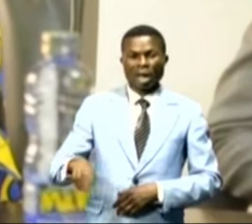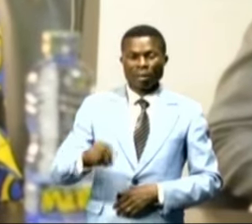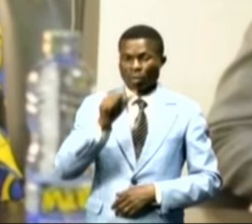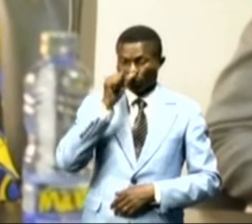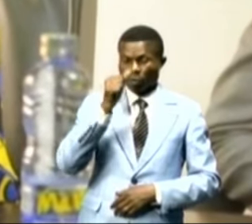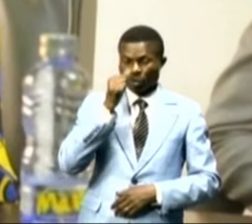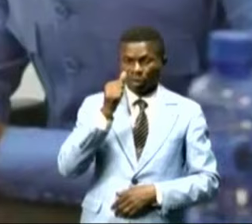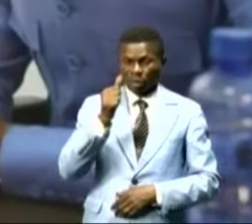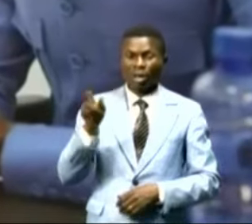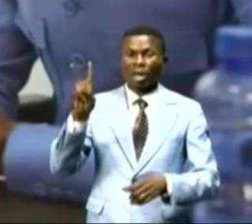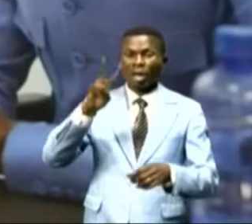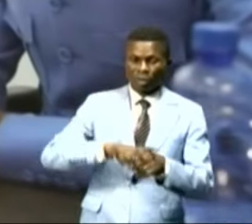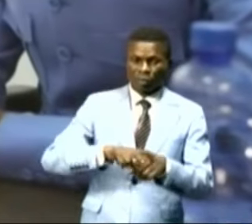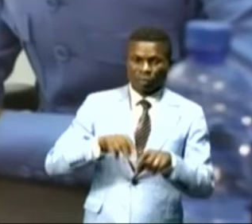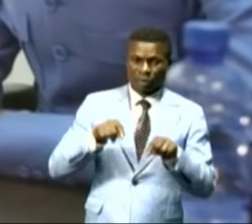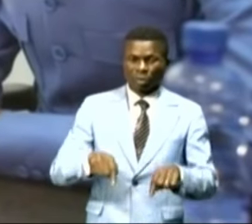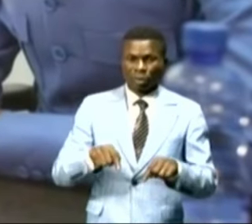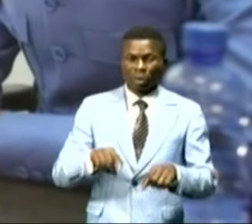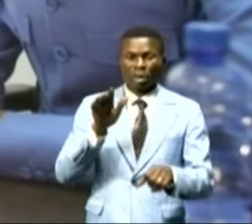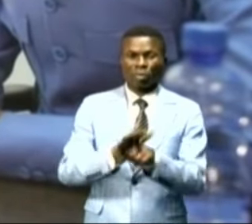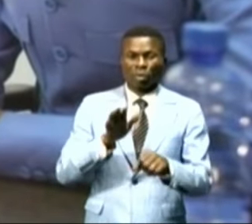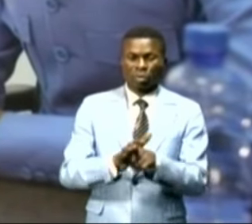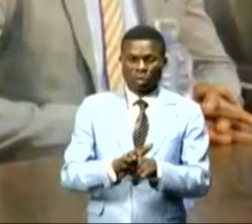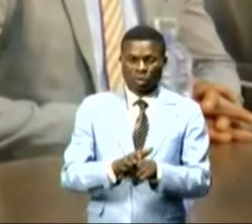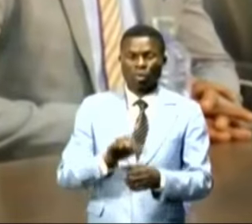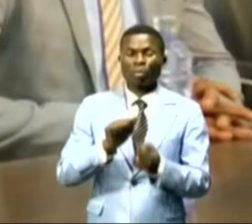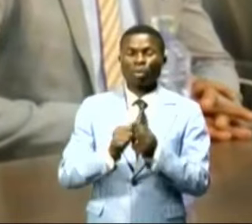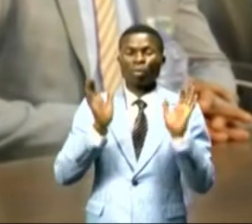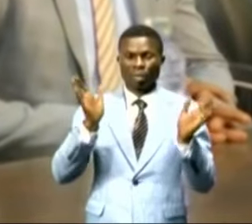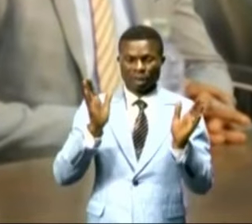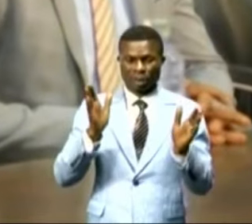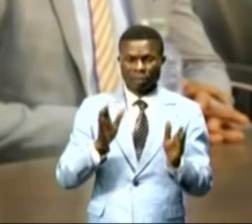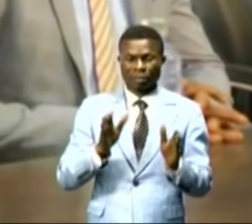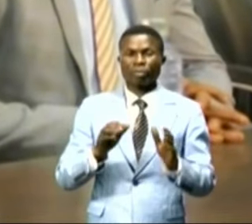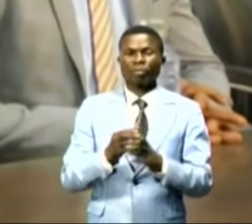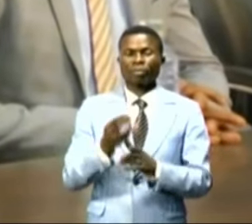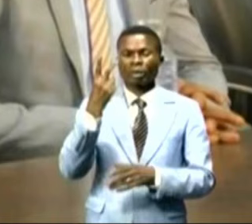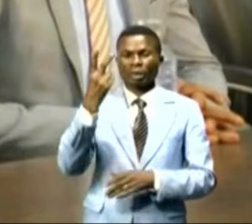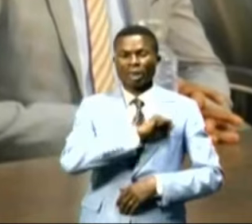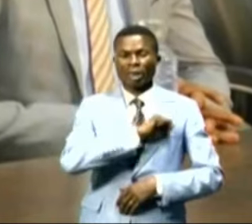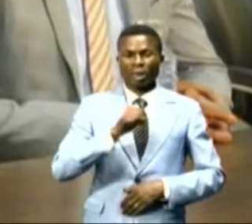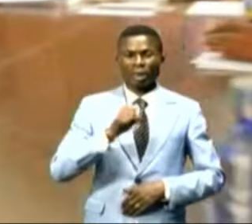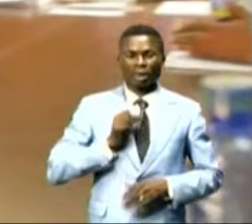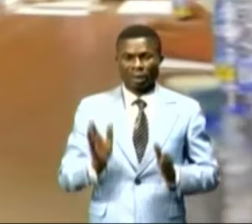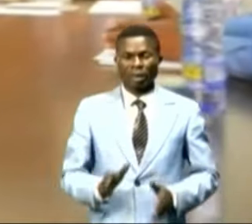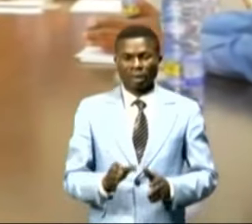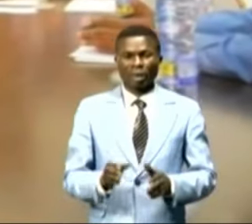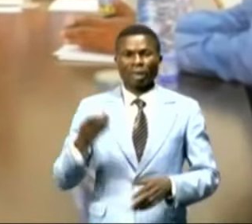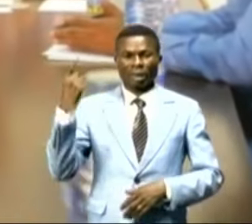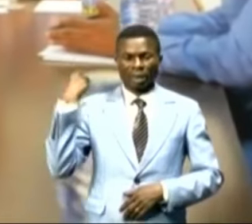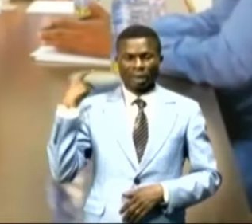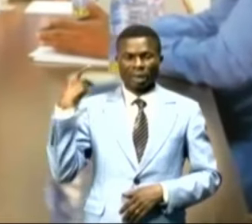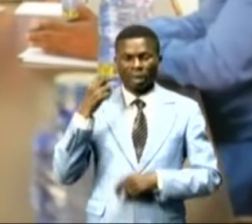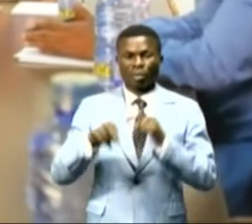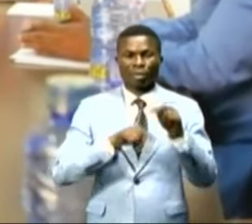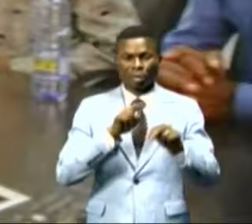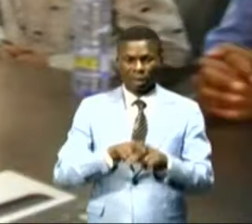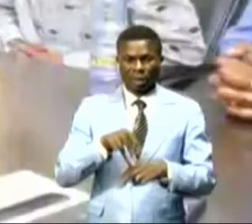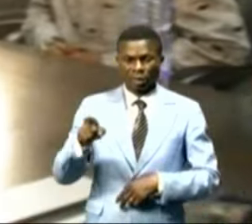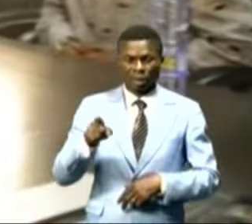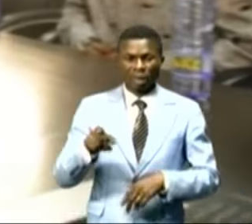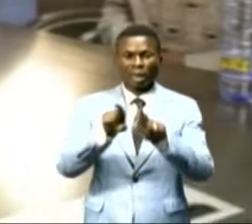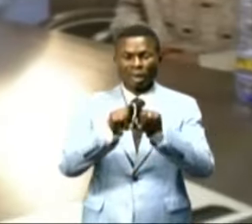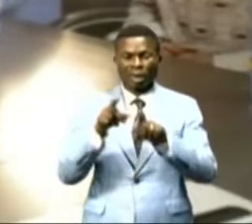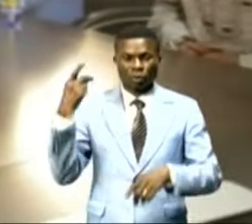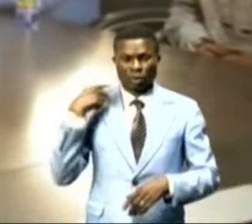victime ces derniers temps de plusieurs tragédies. Composée des deux sénateurs, des quelques députés nationaux et